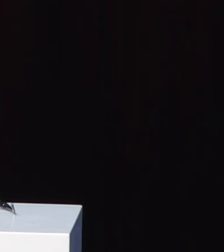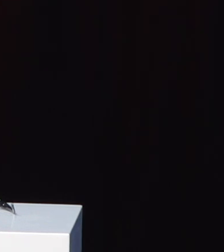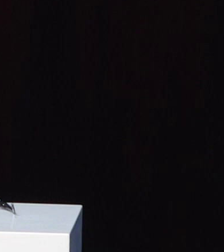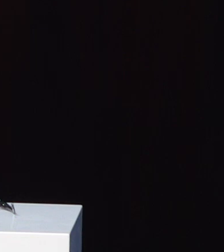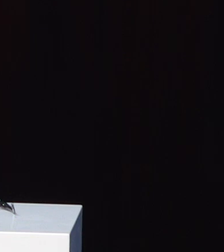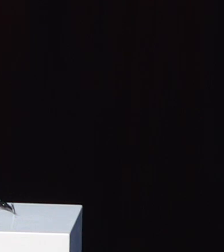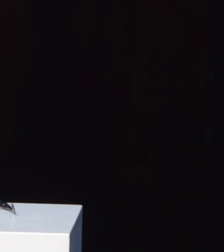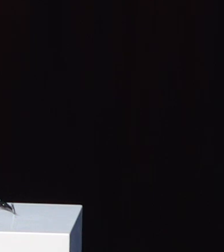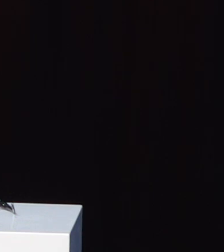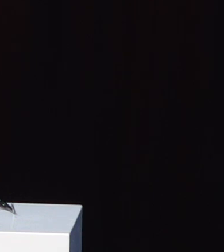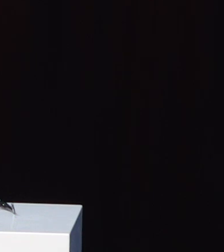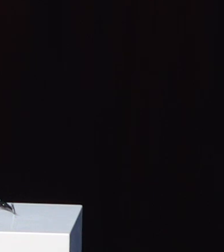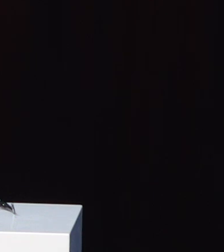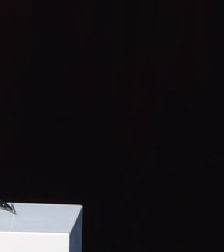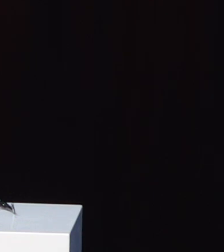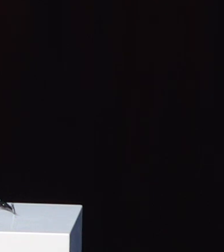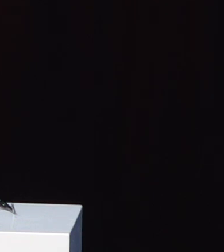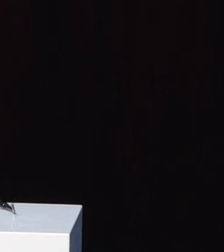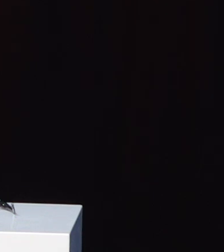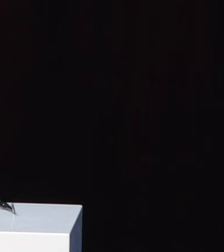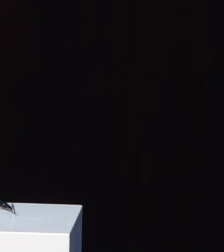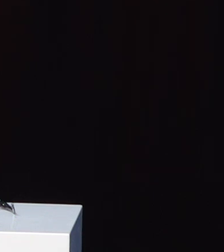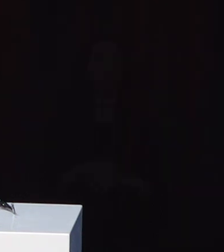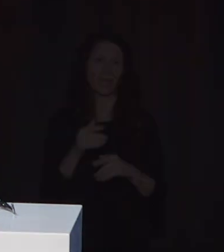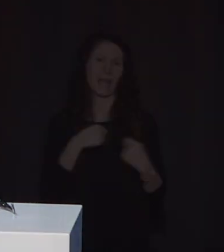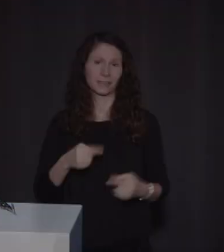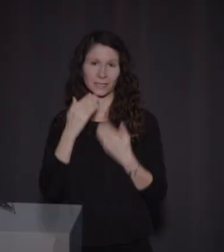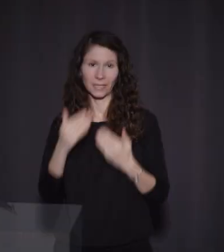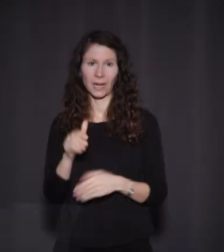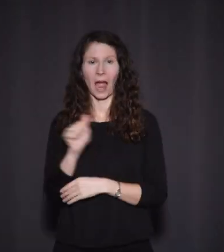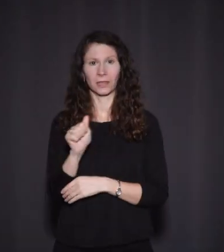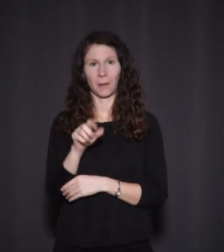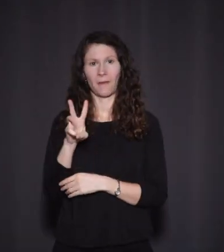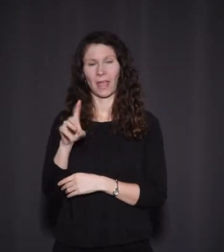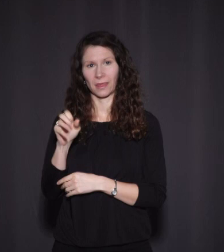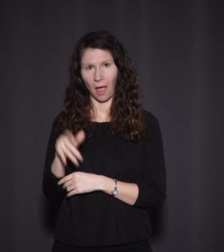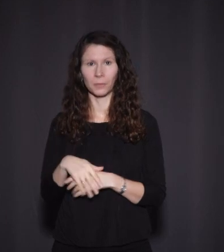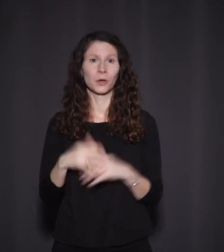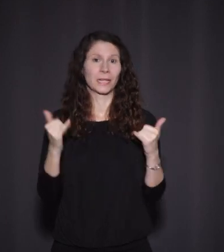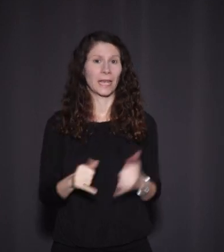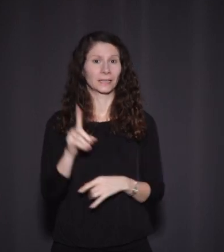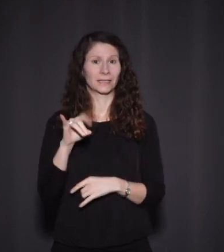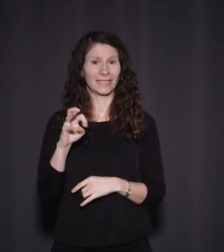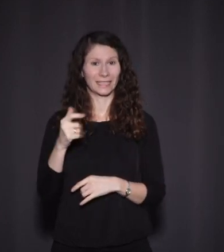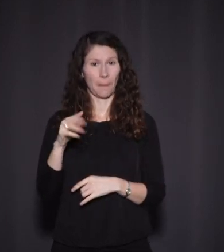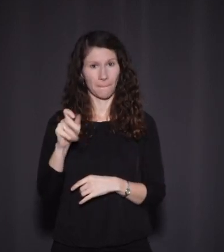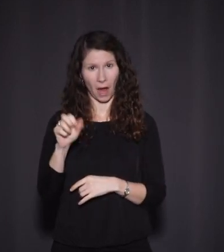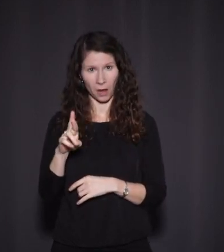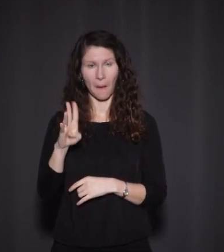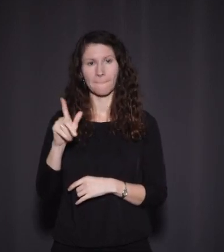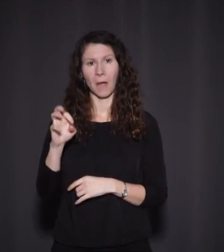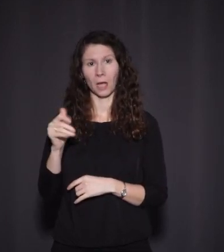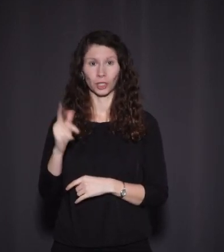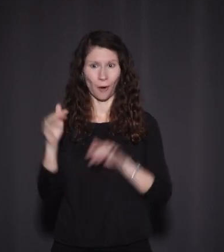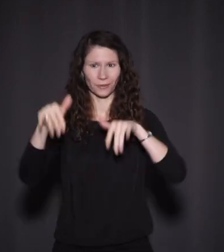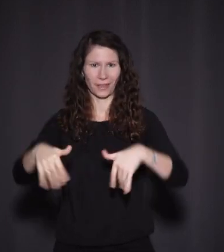drivet. Sehr schön, lieben Dank Adam Wendler und lieben Dank, dass auch Dietmar Bartsch es jetzt ins Studio geschafft hat, denn wir wollen darüber sprechen, sind unsere